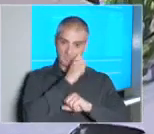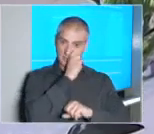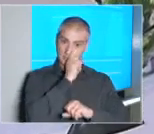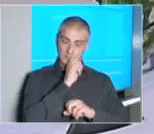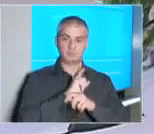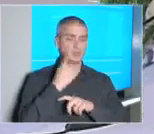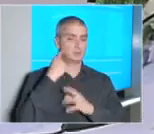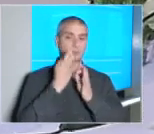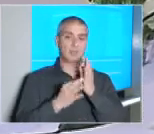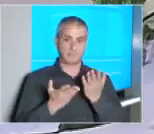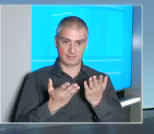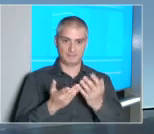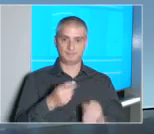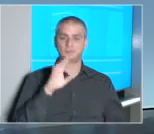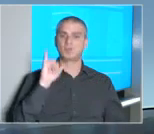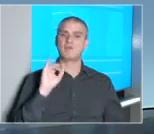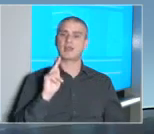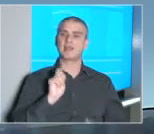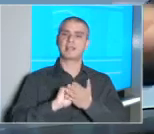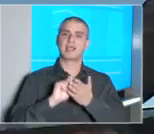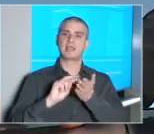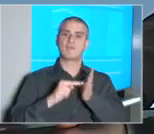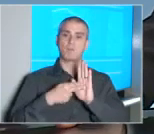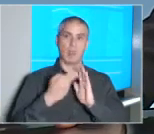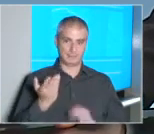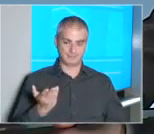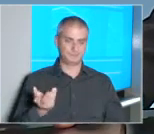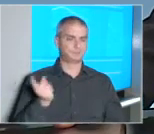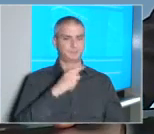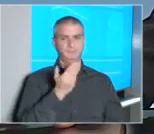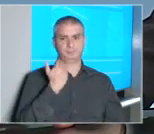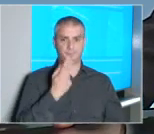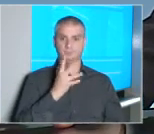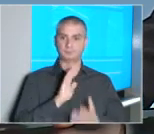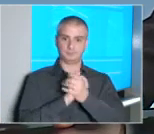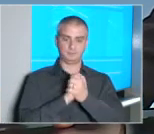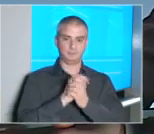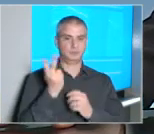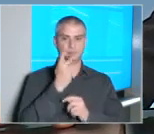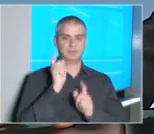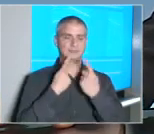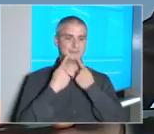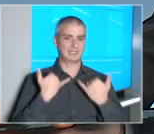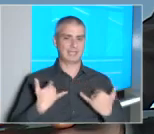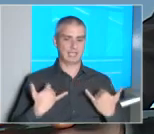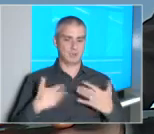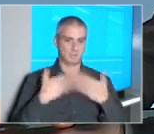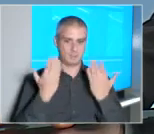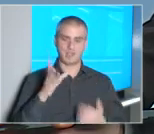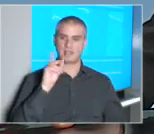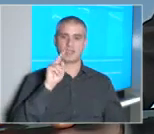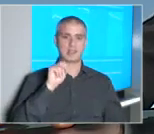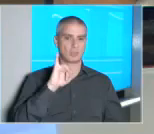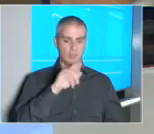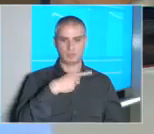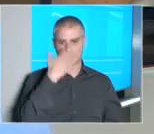מיד נשמע פרטים בנושא מיובל קרני, הכתב הפוליטי של ידיעות אחרונות. אבל לפני כן, שלום לשני בני שיחי הבוקר הזה, דני